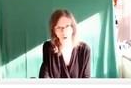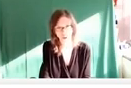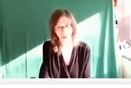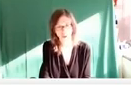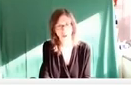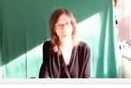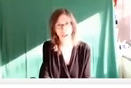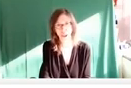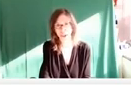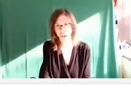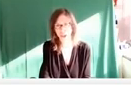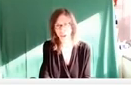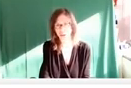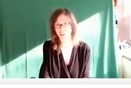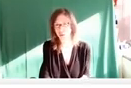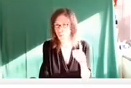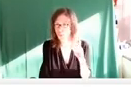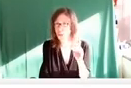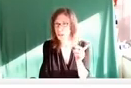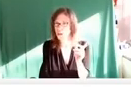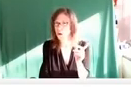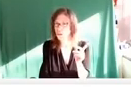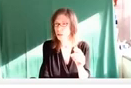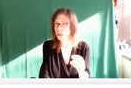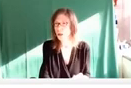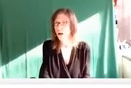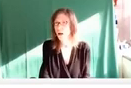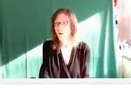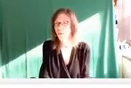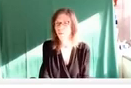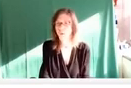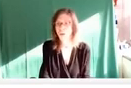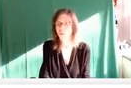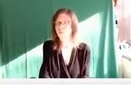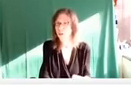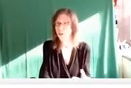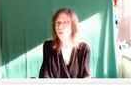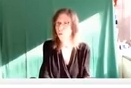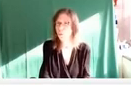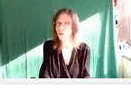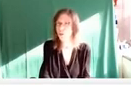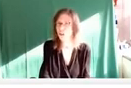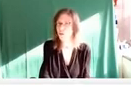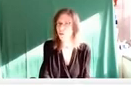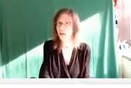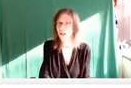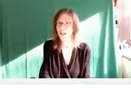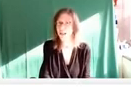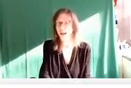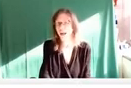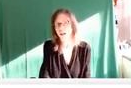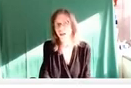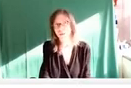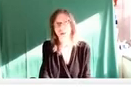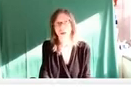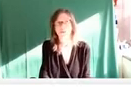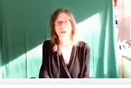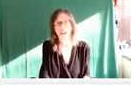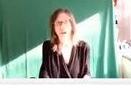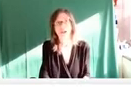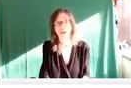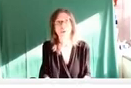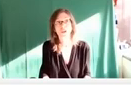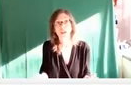bidons dans des périodiques scientifiques, j'oublie les noms, là, mais vous en avez sûrement déjà entendu parler,